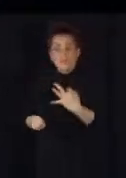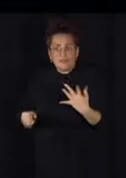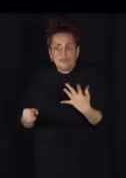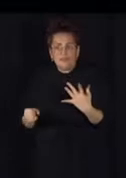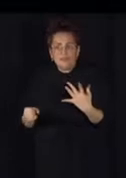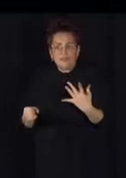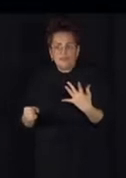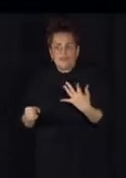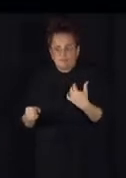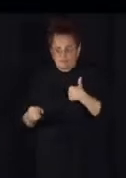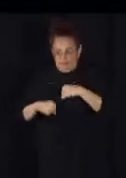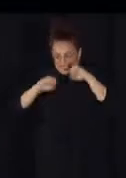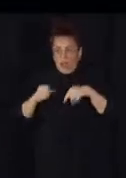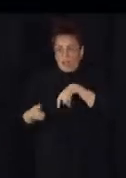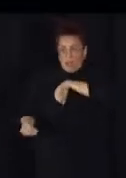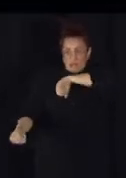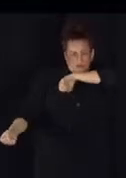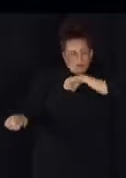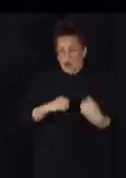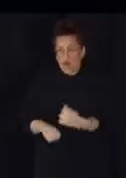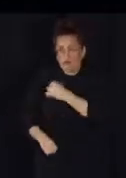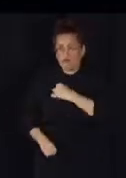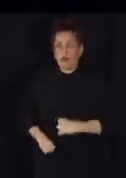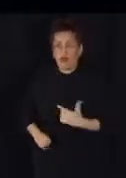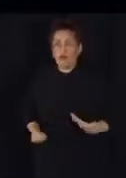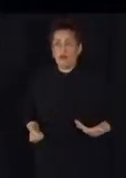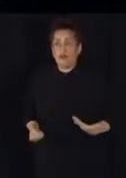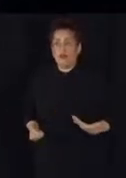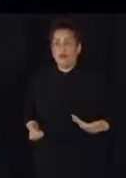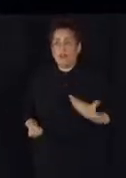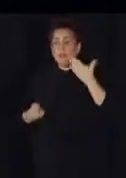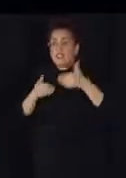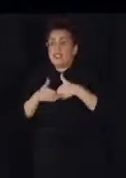se réinventer, de pouvoir changer le cours et modifier la donne.